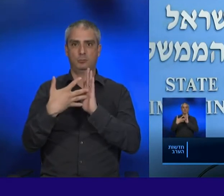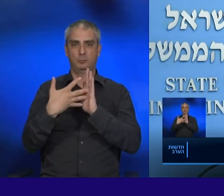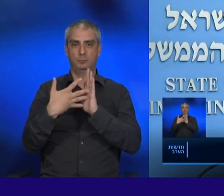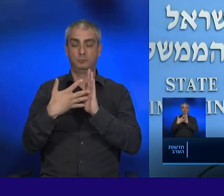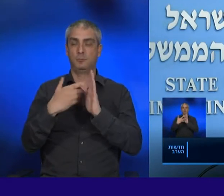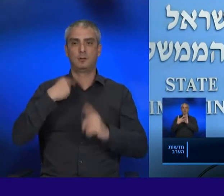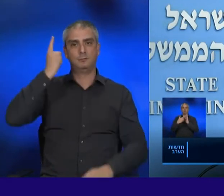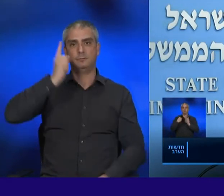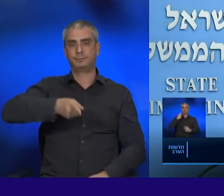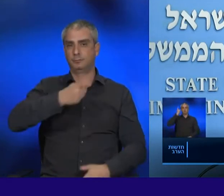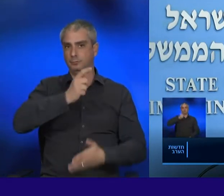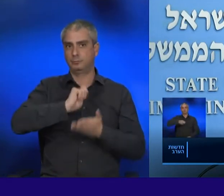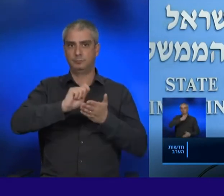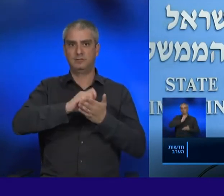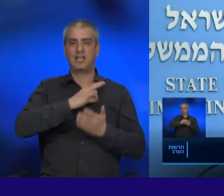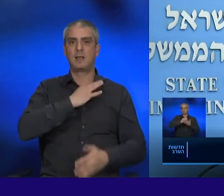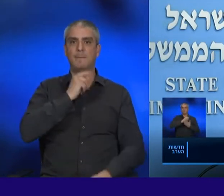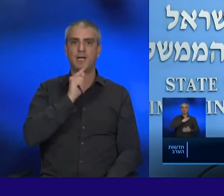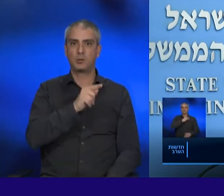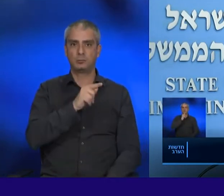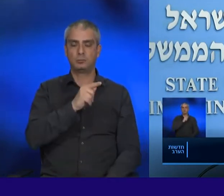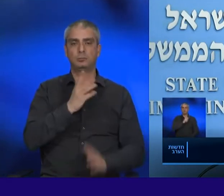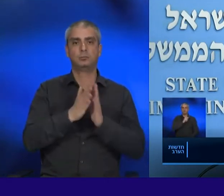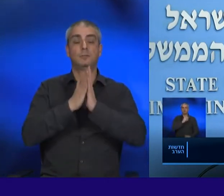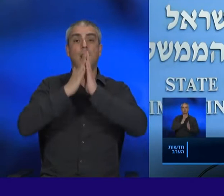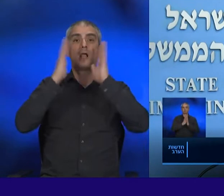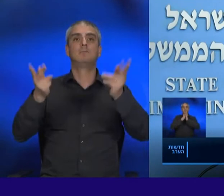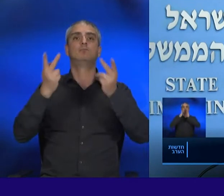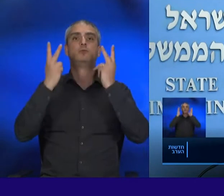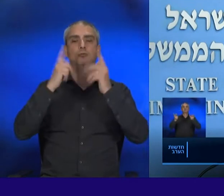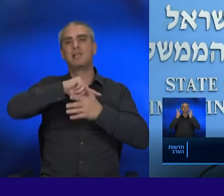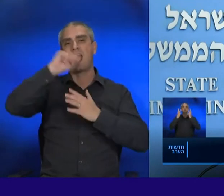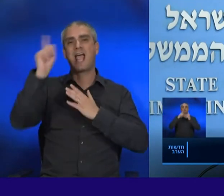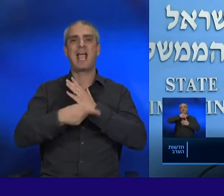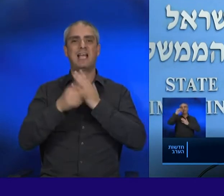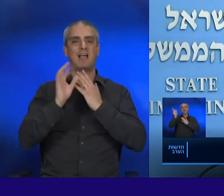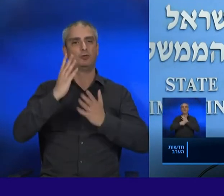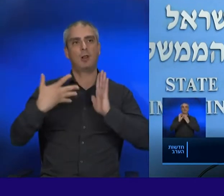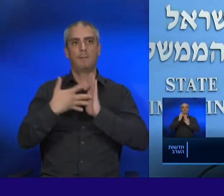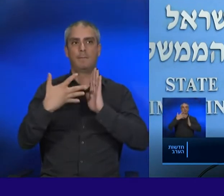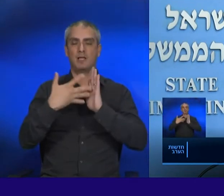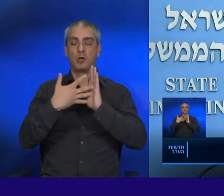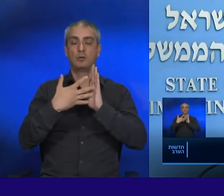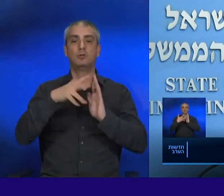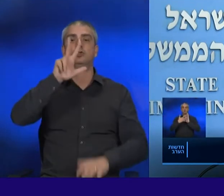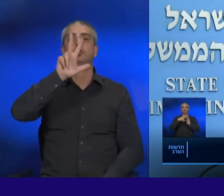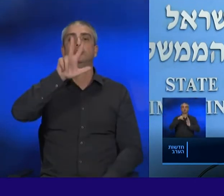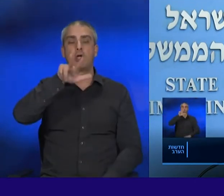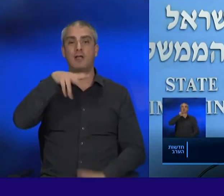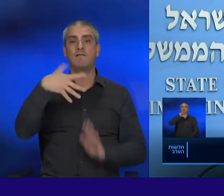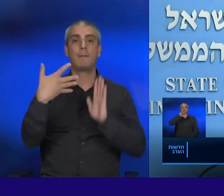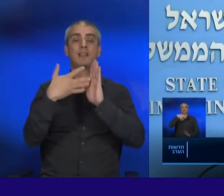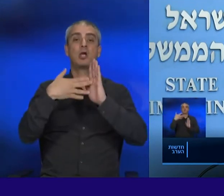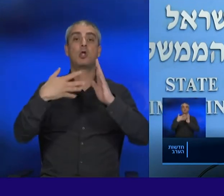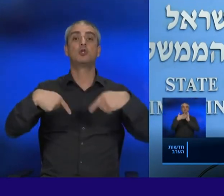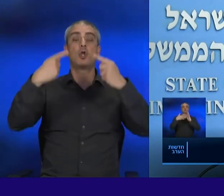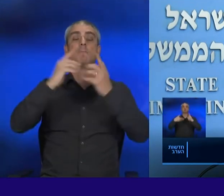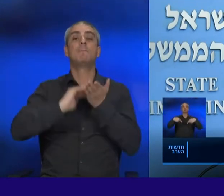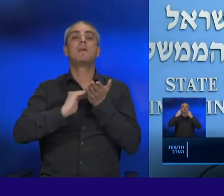הנחיתי את משרד הבריאות להגדיל משמעותית את היקף הבדיקות לשלושת אלפים בדיקות ביום